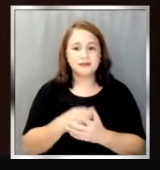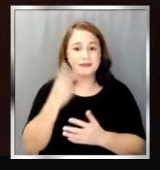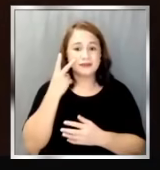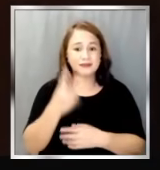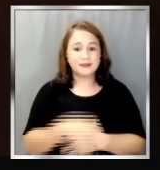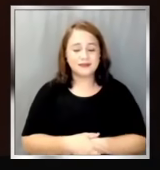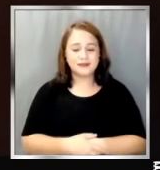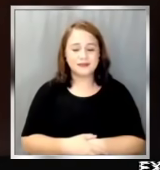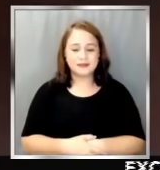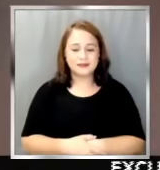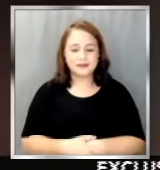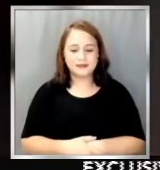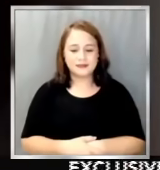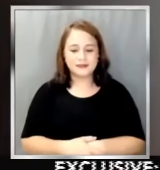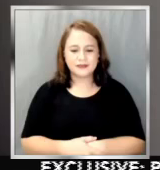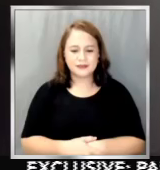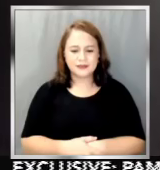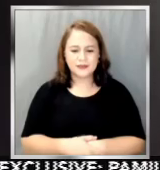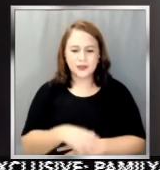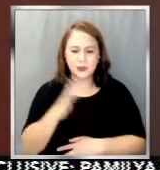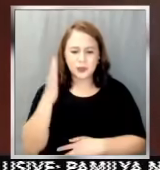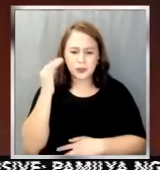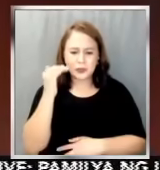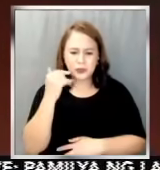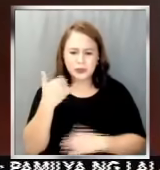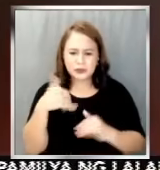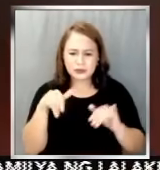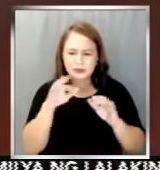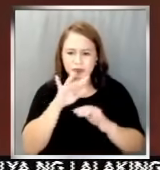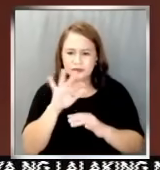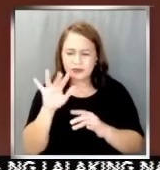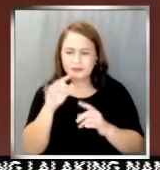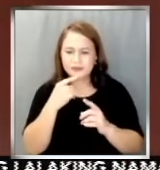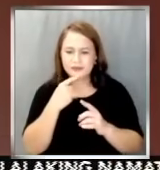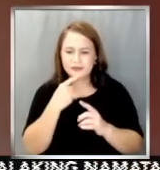Uy! Bakit finger pa din? Bibo!